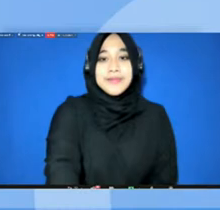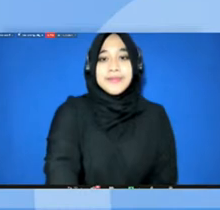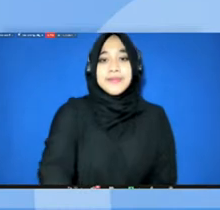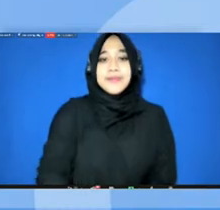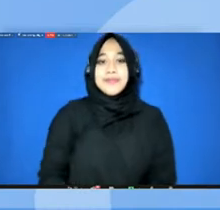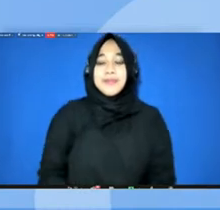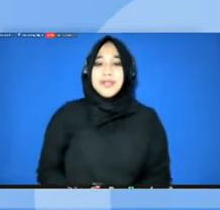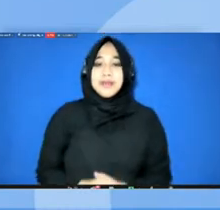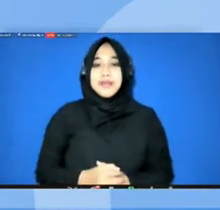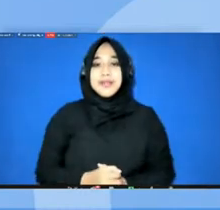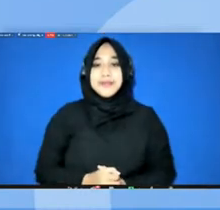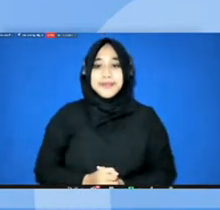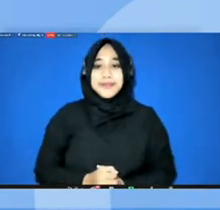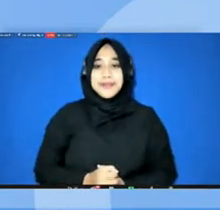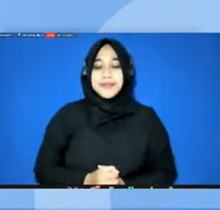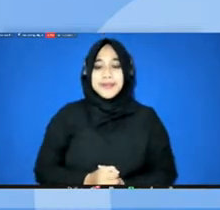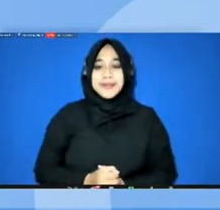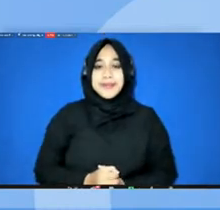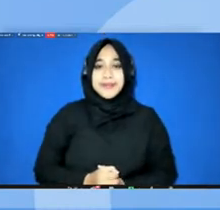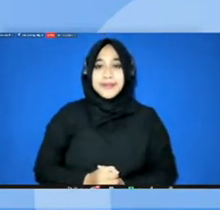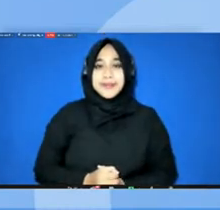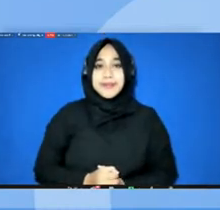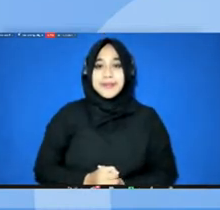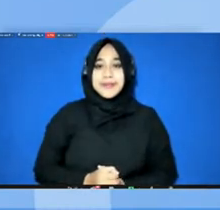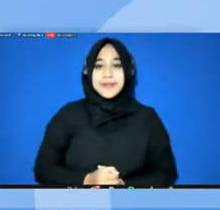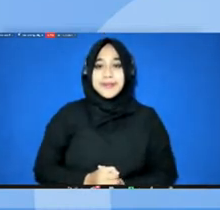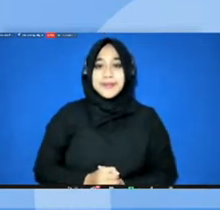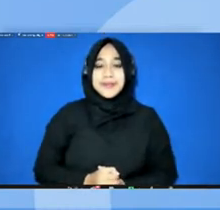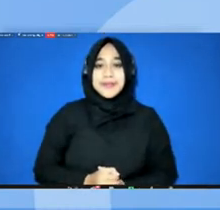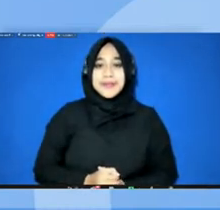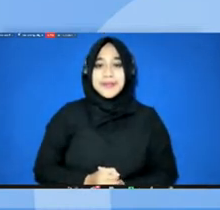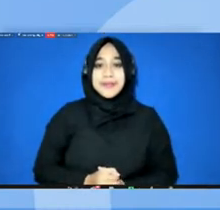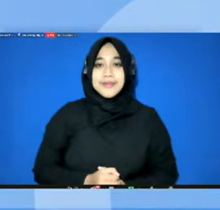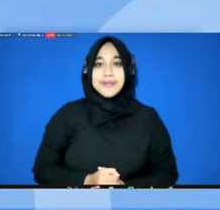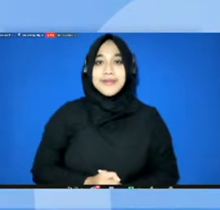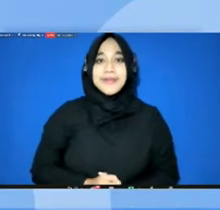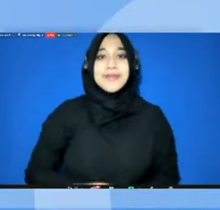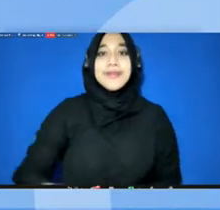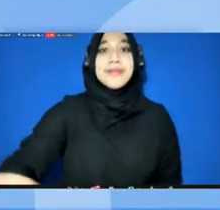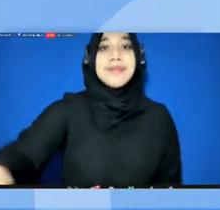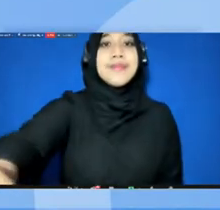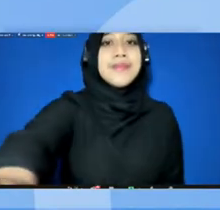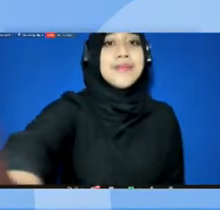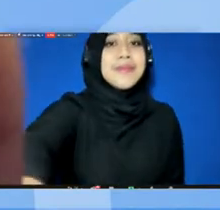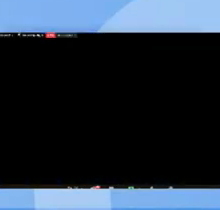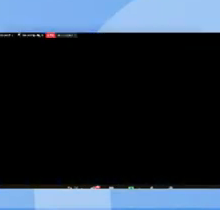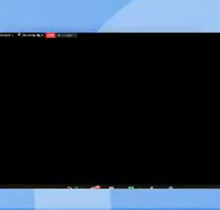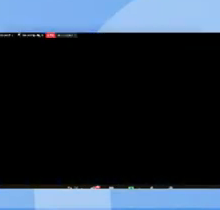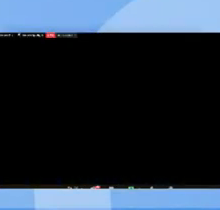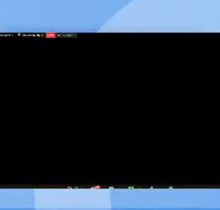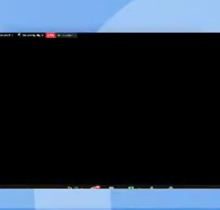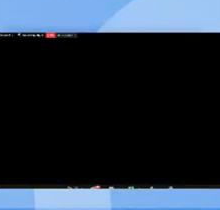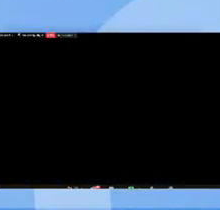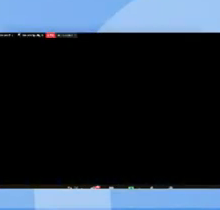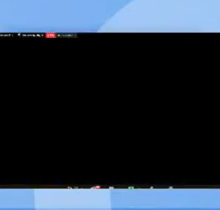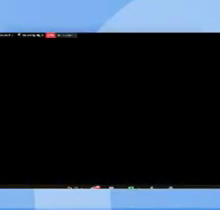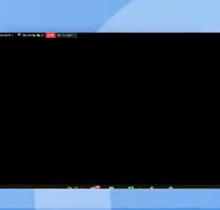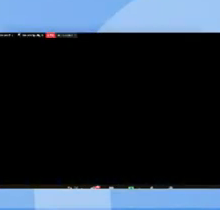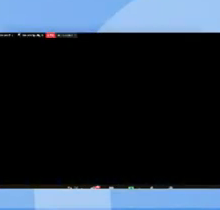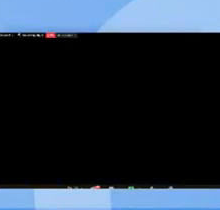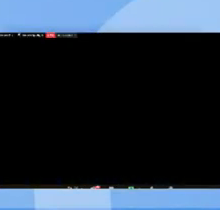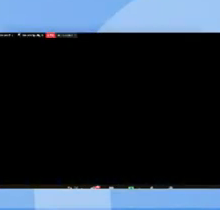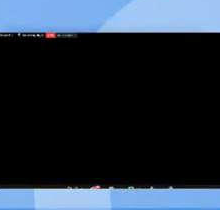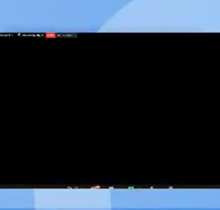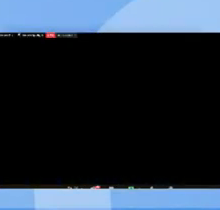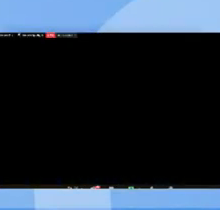Teman-teman. Terima kasih semua. Sampai ketemu. Terima kasih, Pak Dek. Terima kasih, Pak Dek. Terima kasih. Terima kasih. Terima kasih. Terima kasih. Terima kasih. Selain melakukan